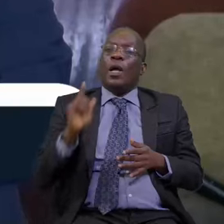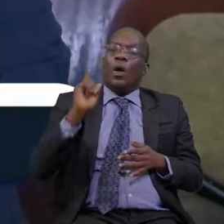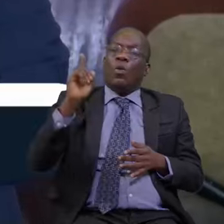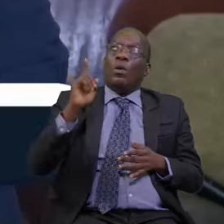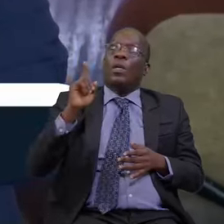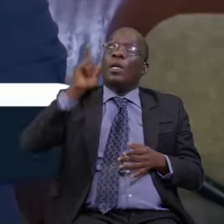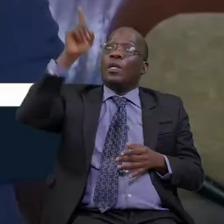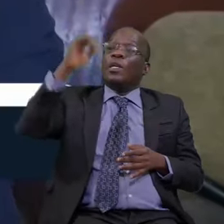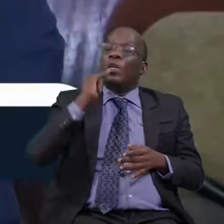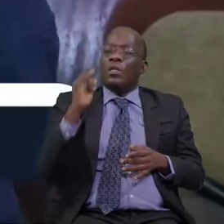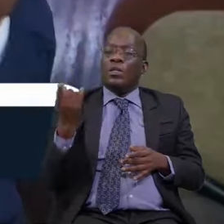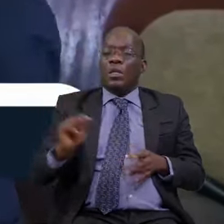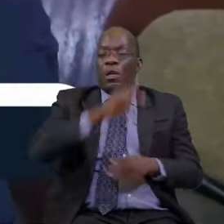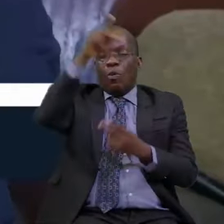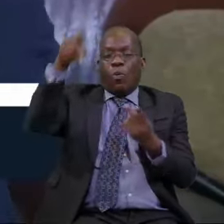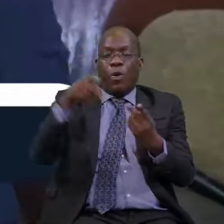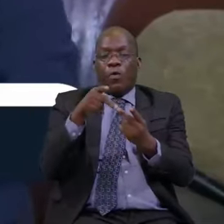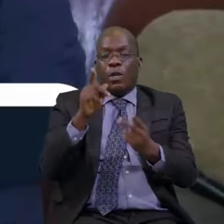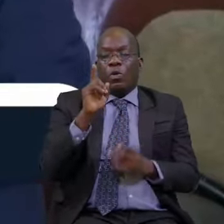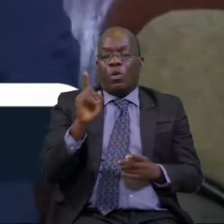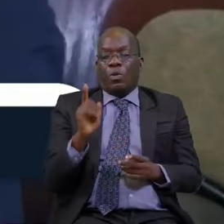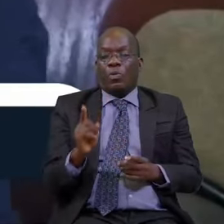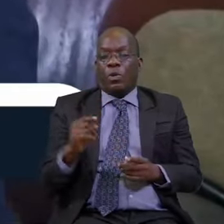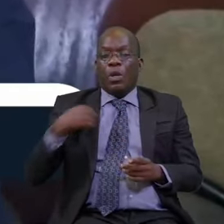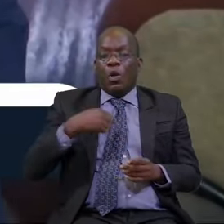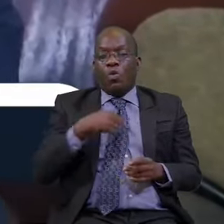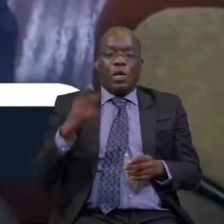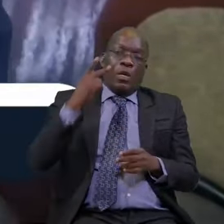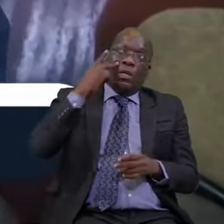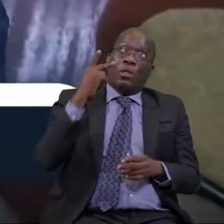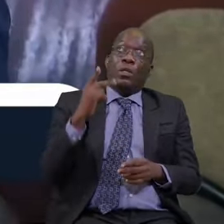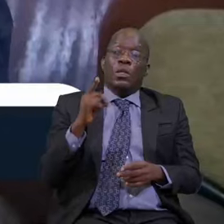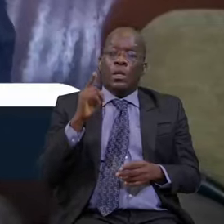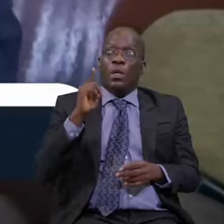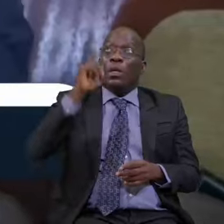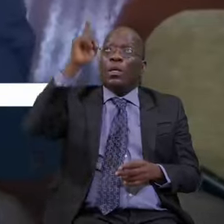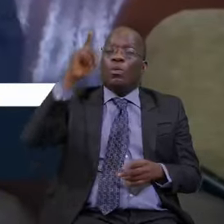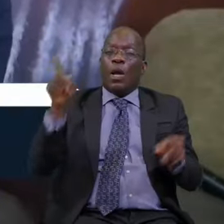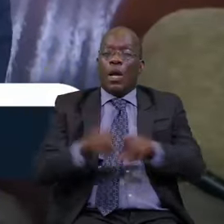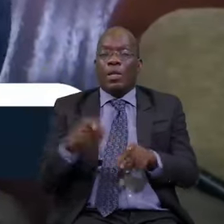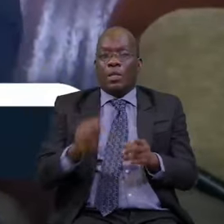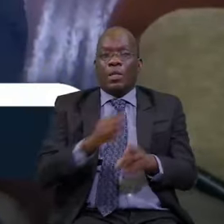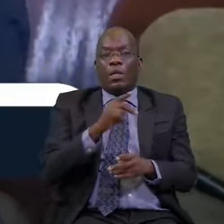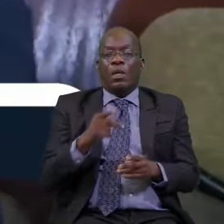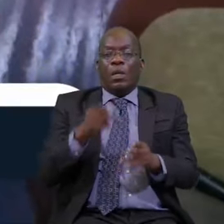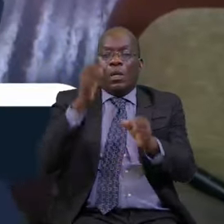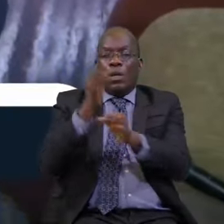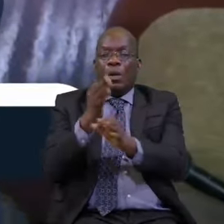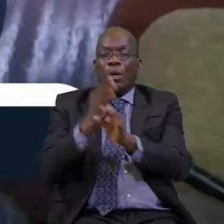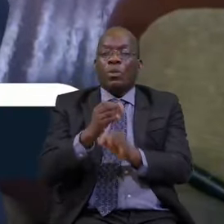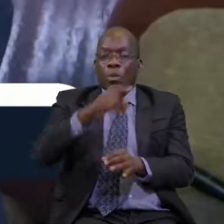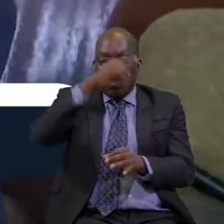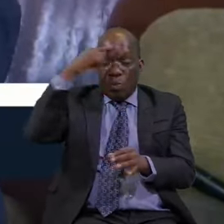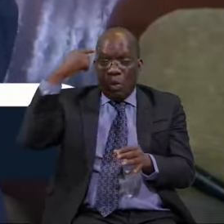personne. Jésus est l'homme parfait. Et nous le voyons en tant que celui qui est intègre, qui est droit. Parce que